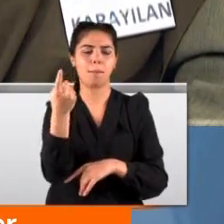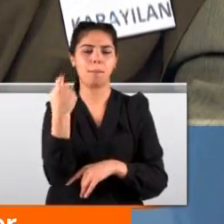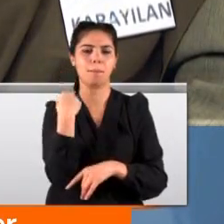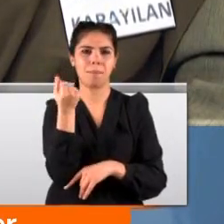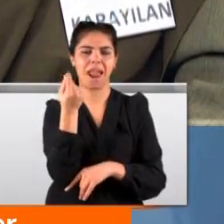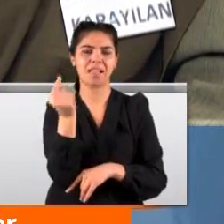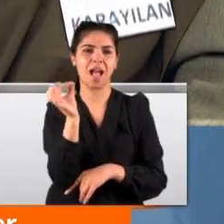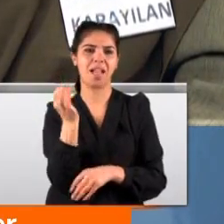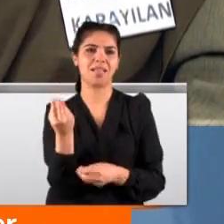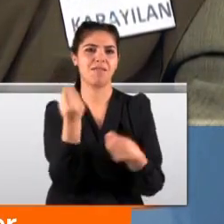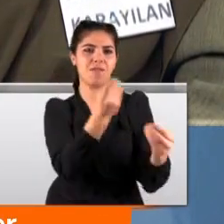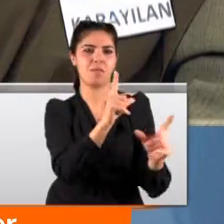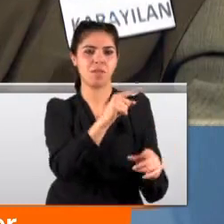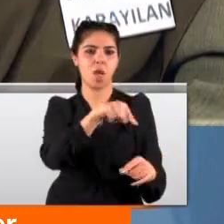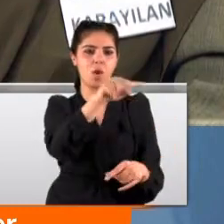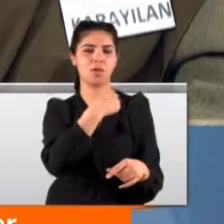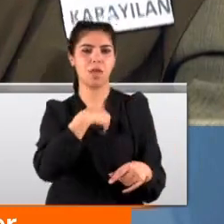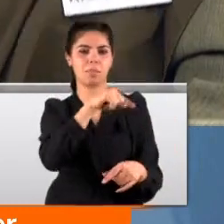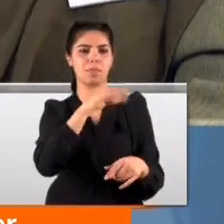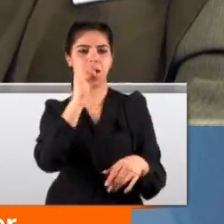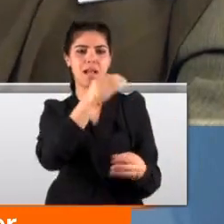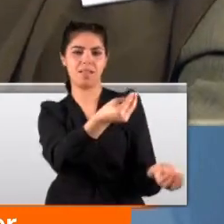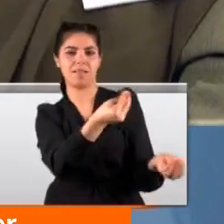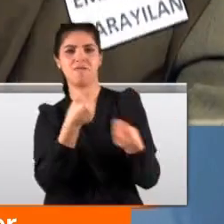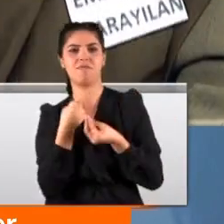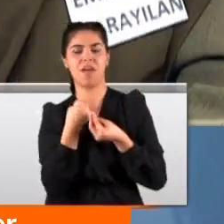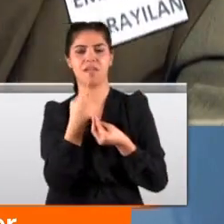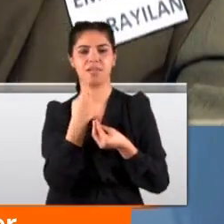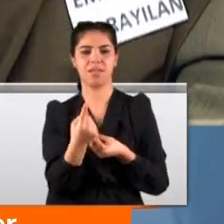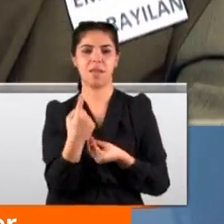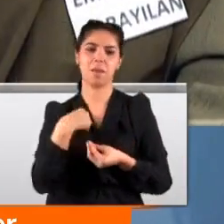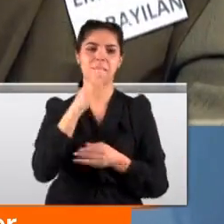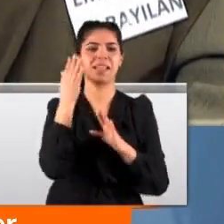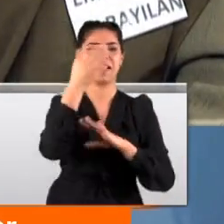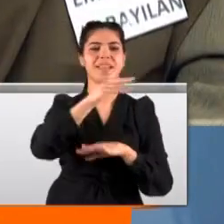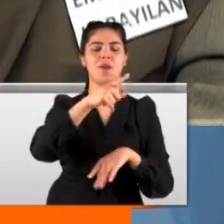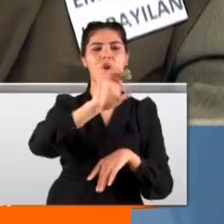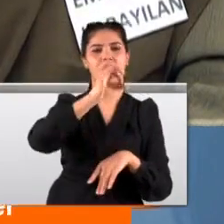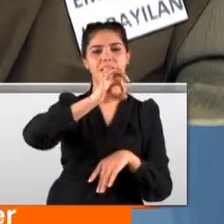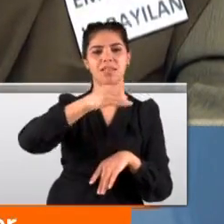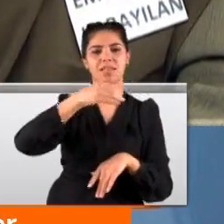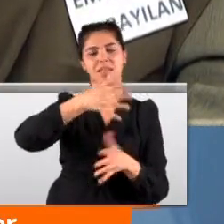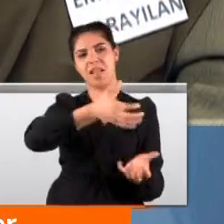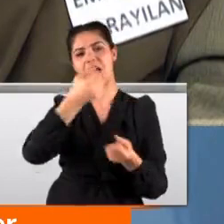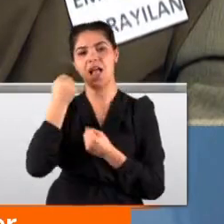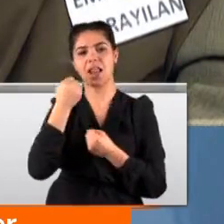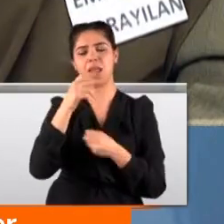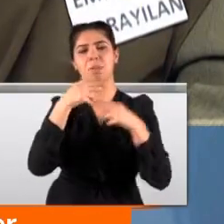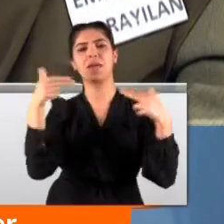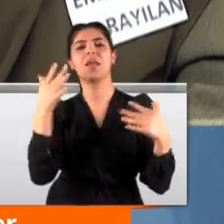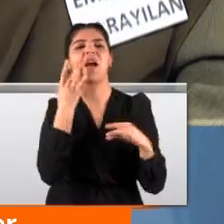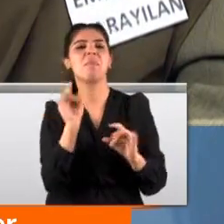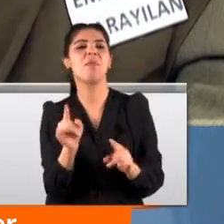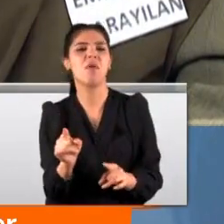altın vermemiz lazım ki onlar da bize o gömüdeki altınları verecekler. Biz de gidelim o gömüyü kazalım, oradaki altınları alalım. Aslında hikaye